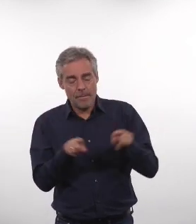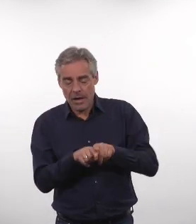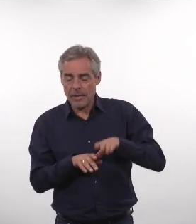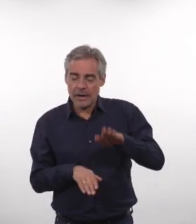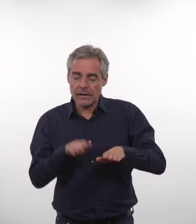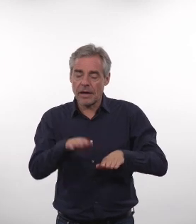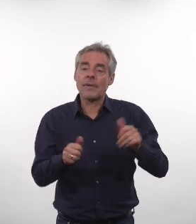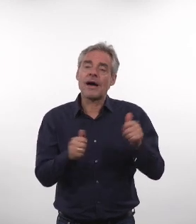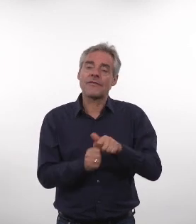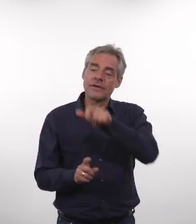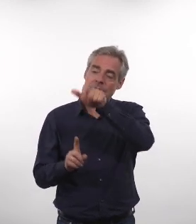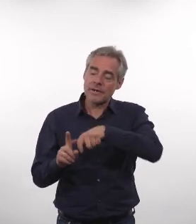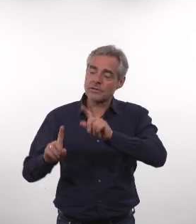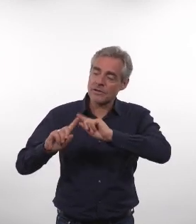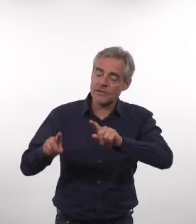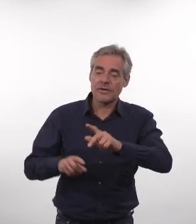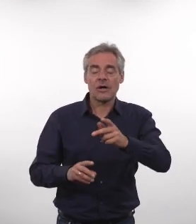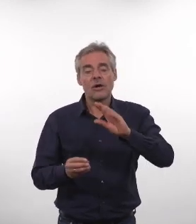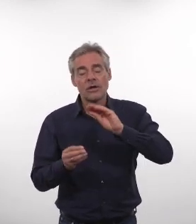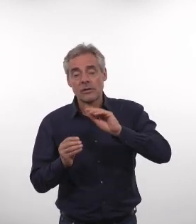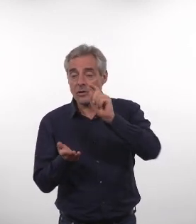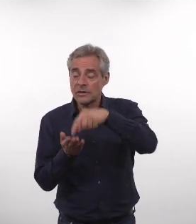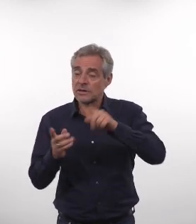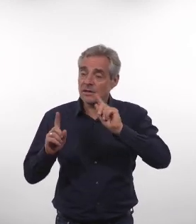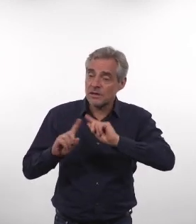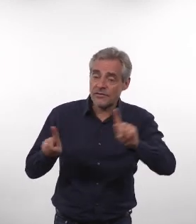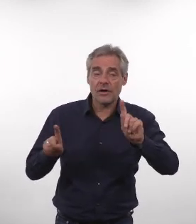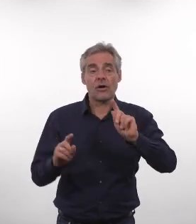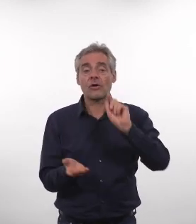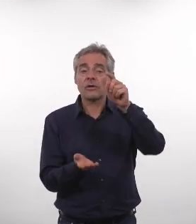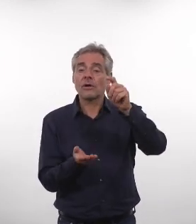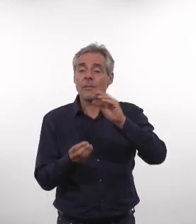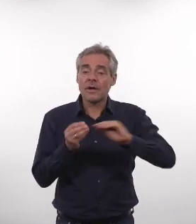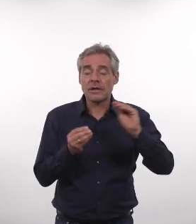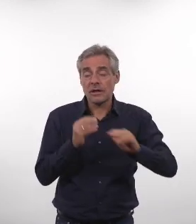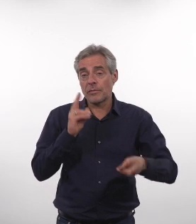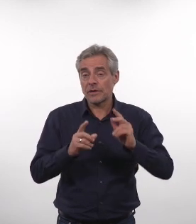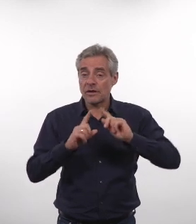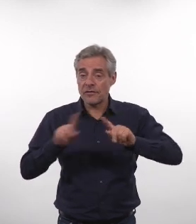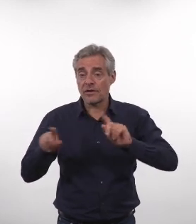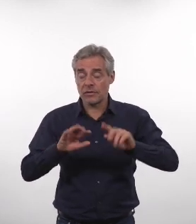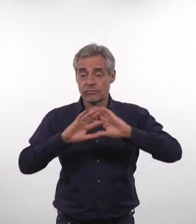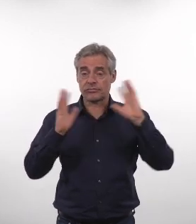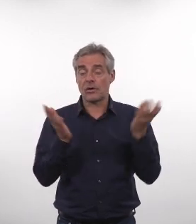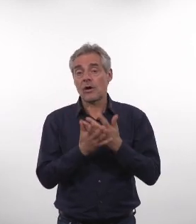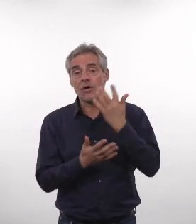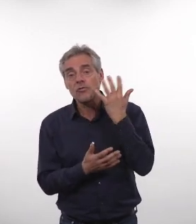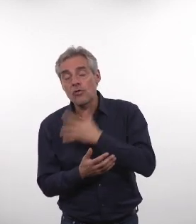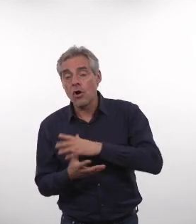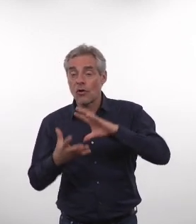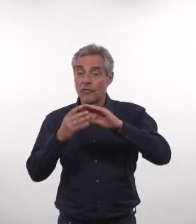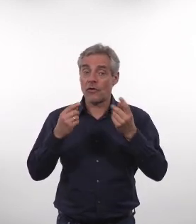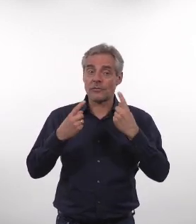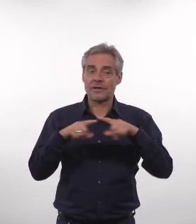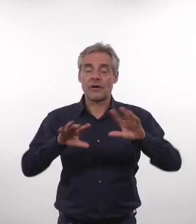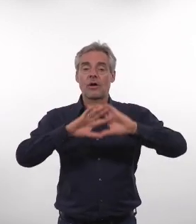mais avec des personnes différentes, dans des lieux différents, avec du matériel qui peut un peu différer par la forme, la couleur, etc., pour que,